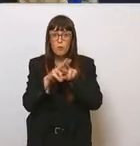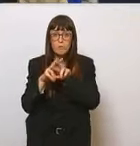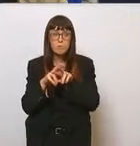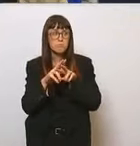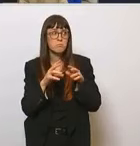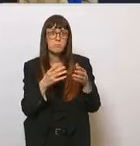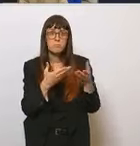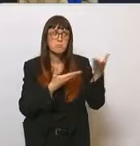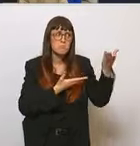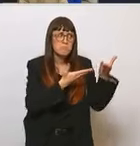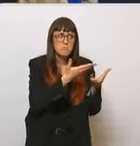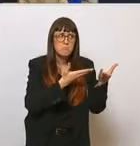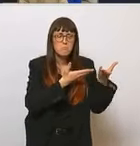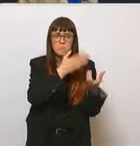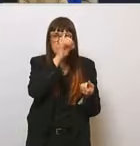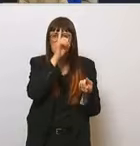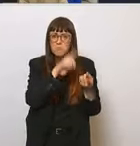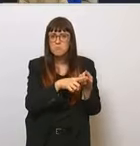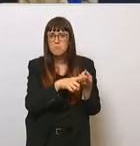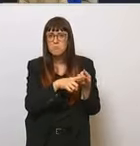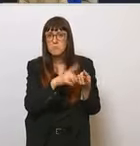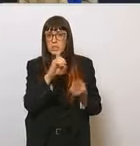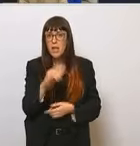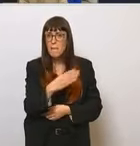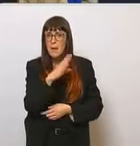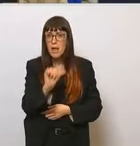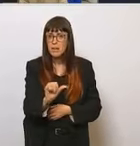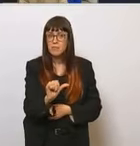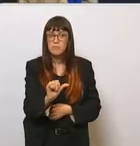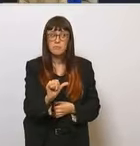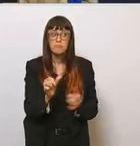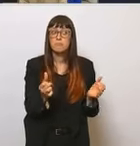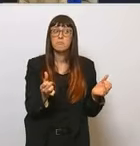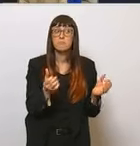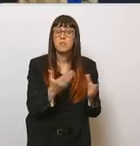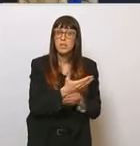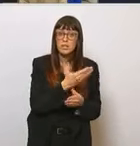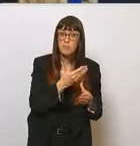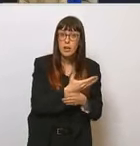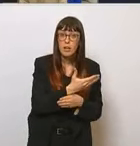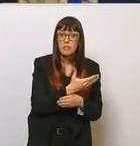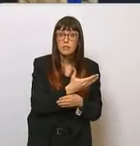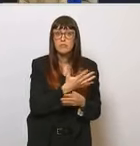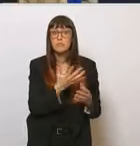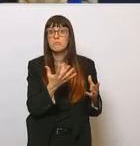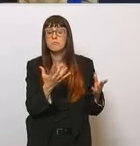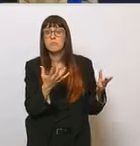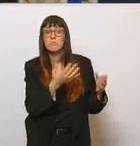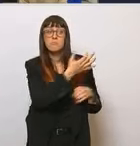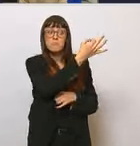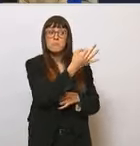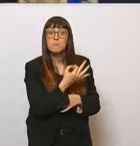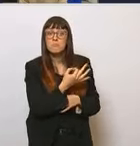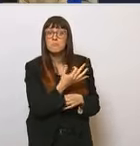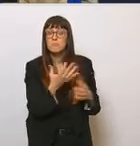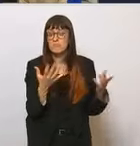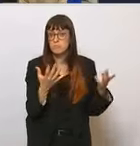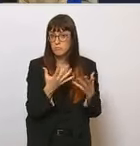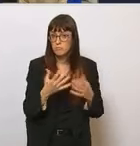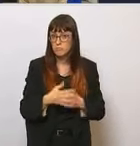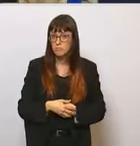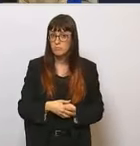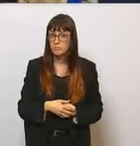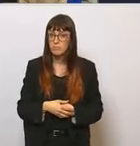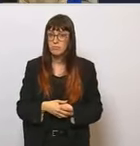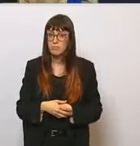le sujet de, du DMA, nous savons qu'il y en a, mais surtout de, est-ce que vous pensez que le fait qu'il y ait